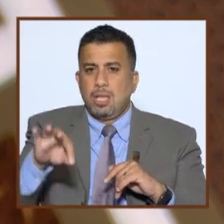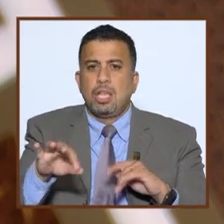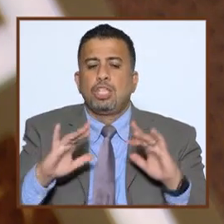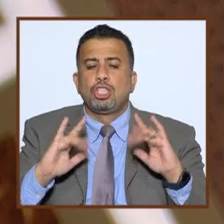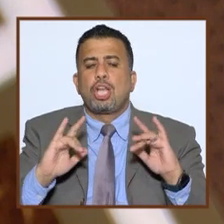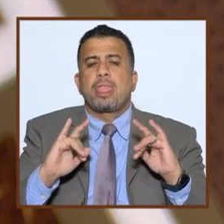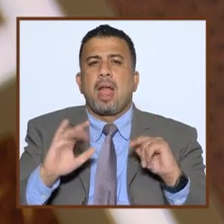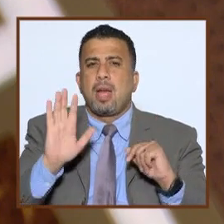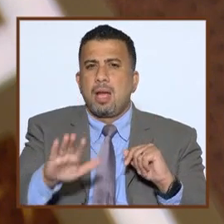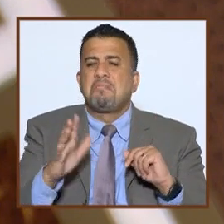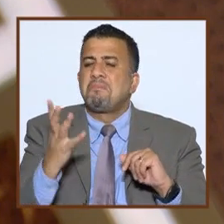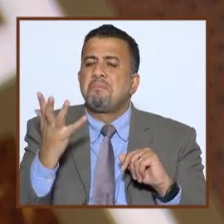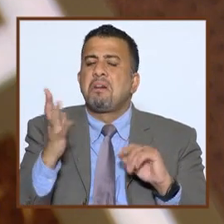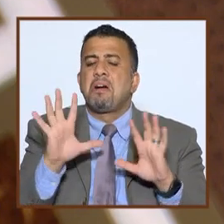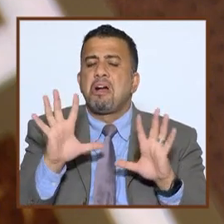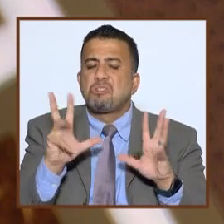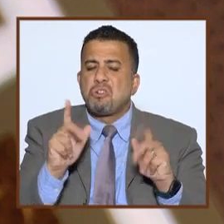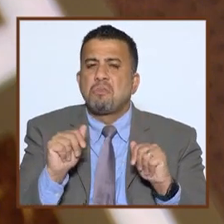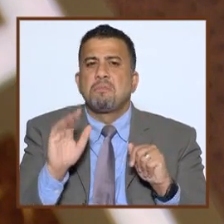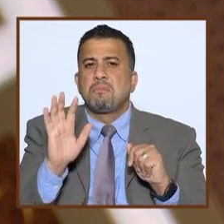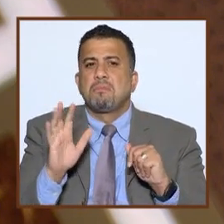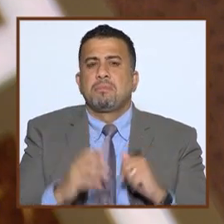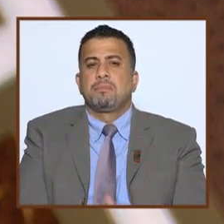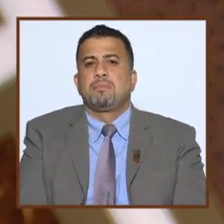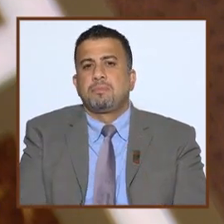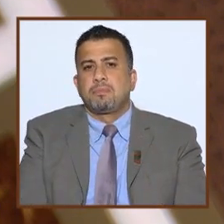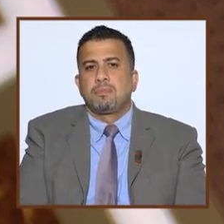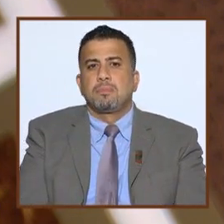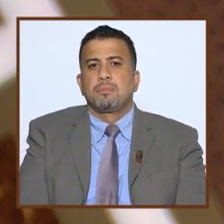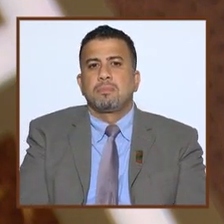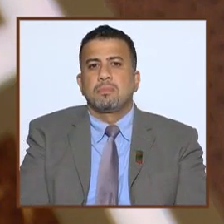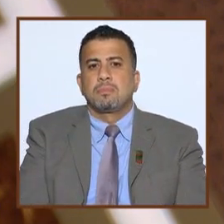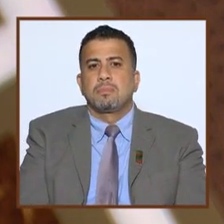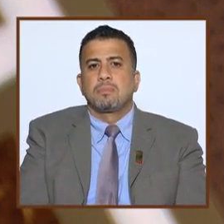ناس يعني مش على المدينه